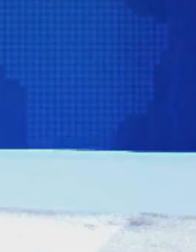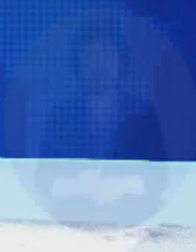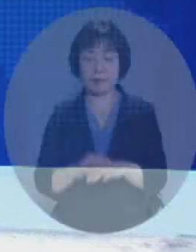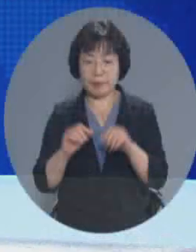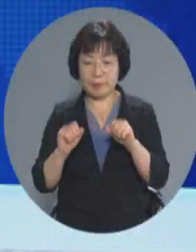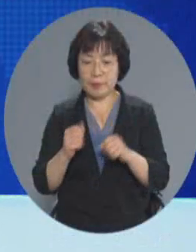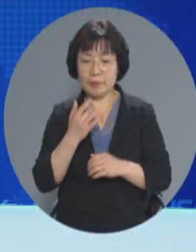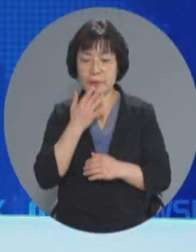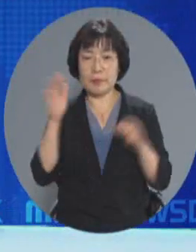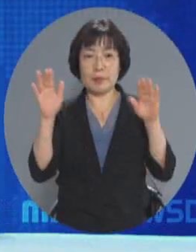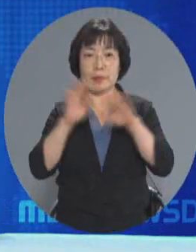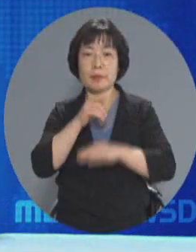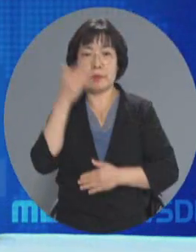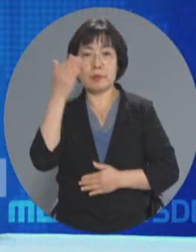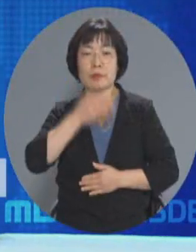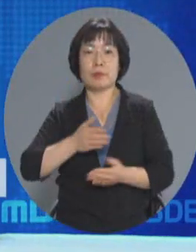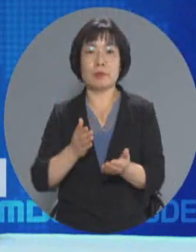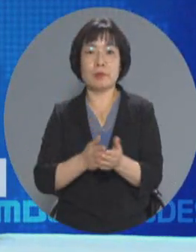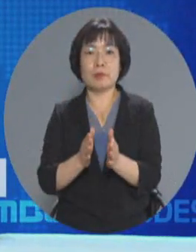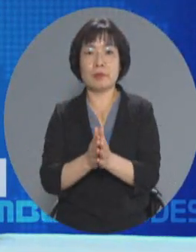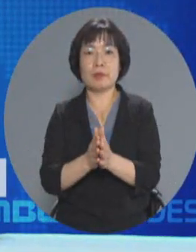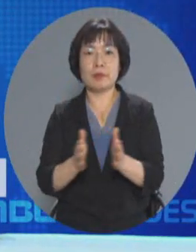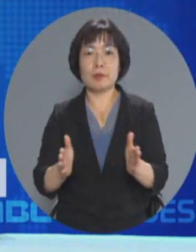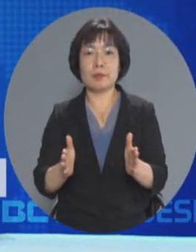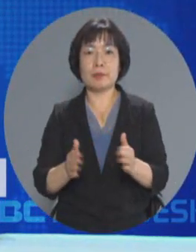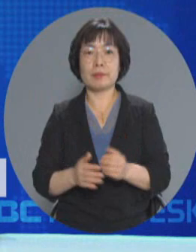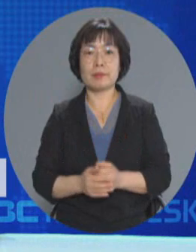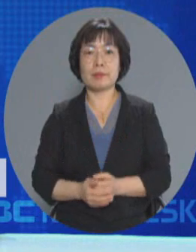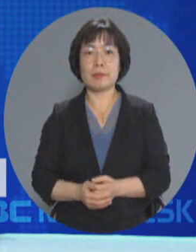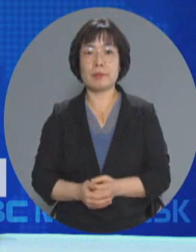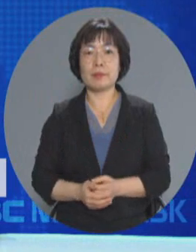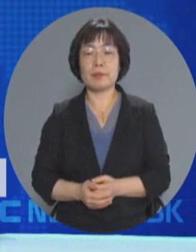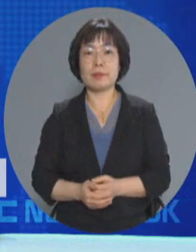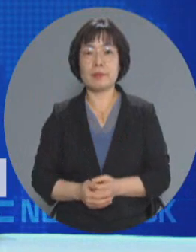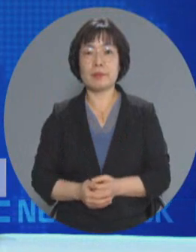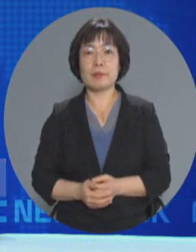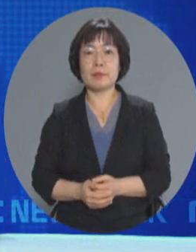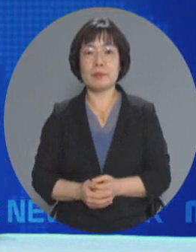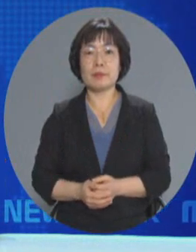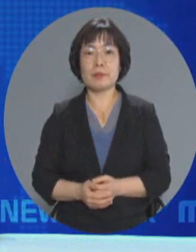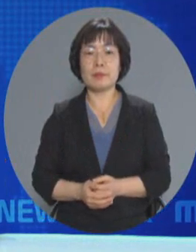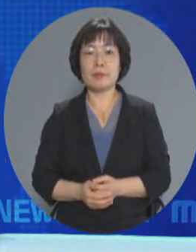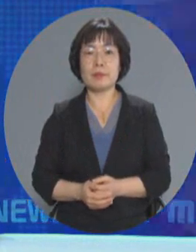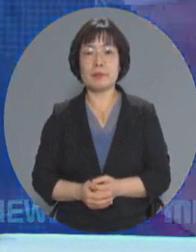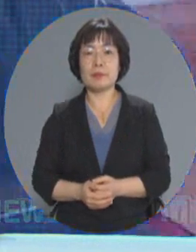여러분 안녕하십니까? 화요일 밤 여수 MBC 뉴스데스크입니다.